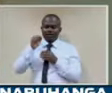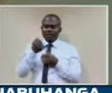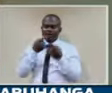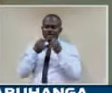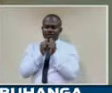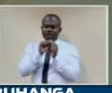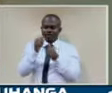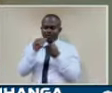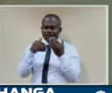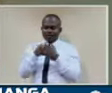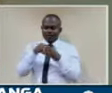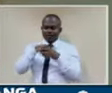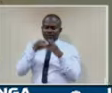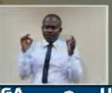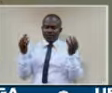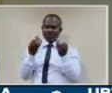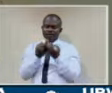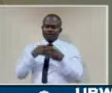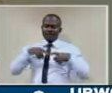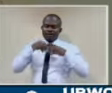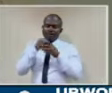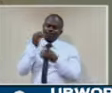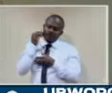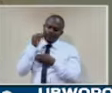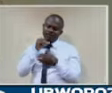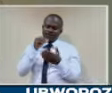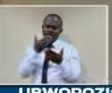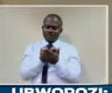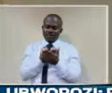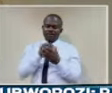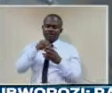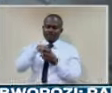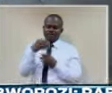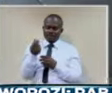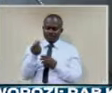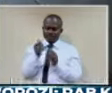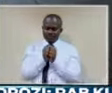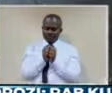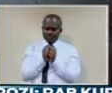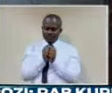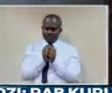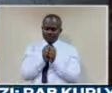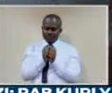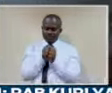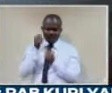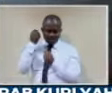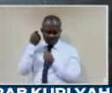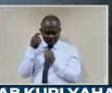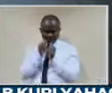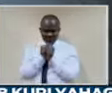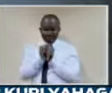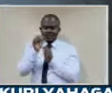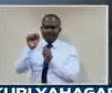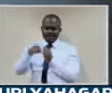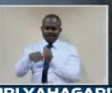kuvuganiraho n'abandi mu bagize umuryango we babanaho mu rugo bidasabye ko ashyiramo amafaranga. Uri kunyumva?